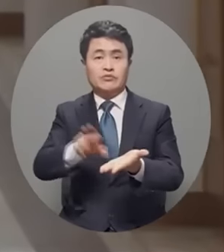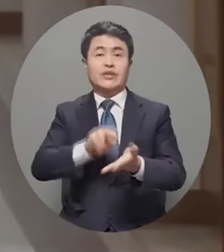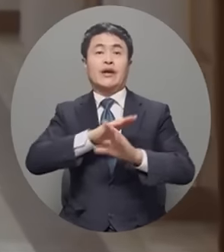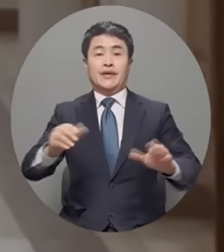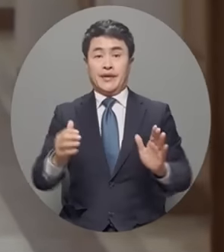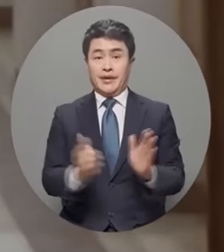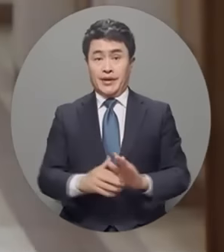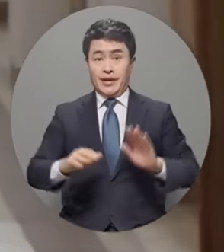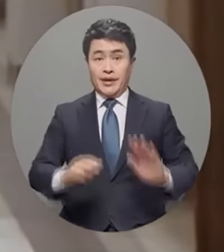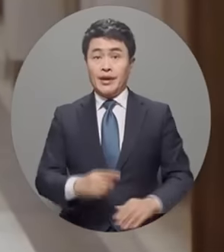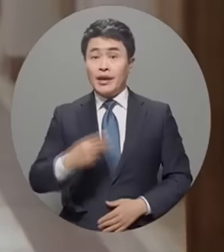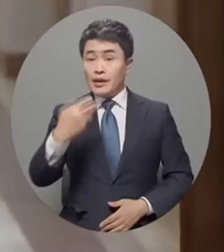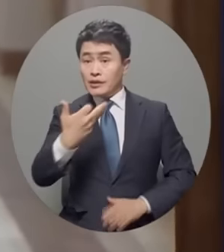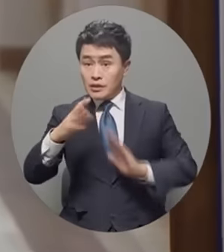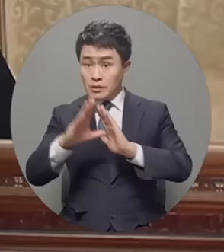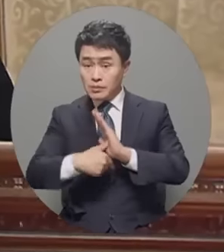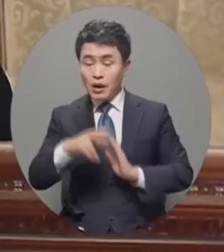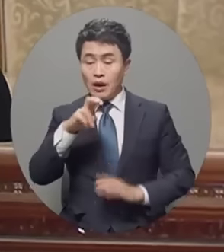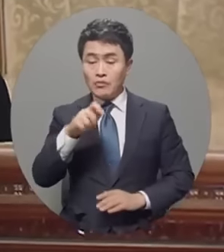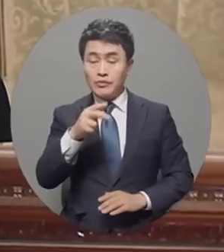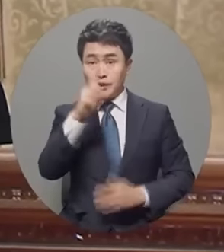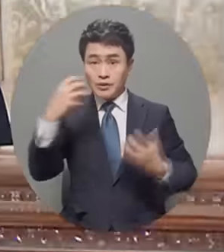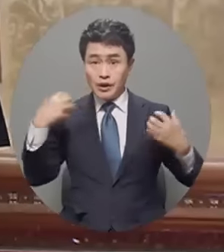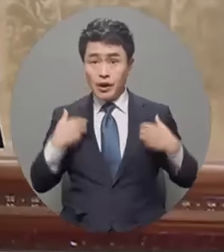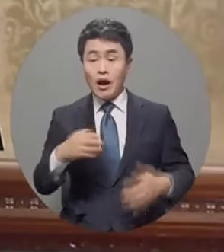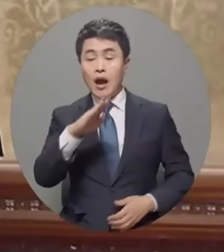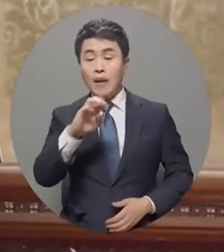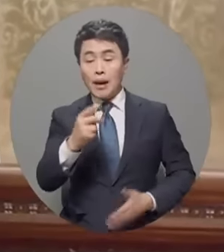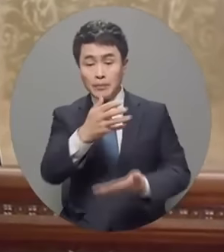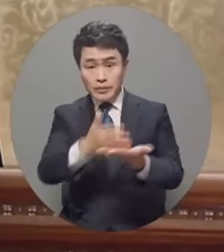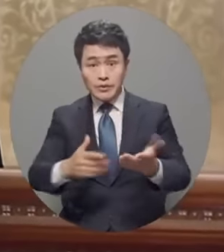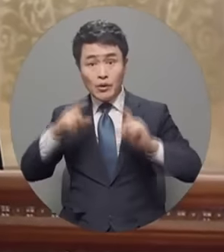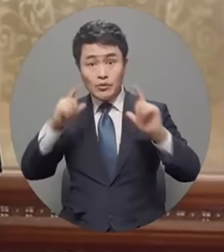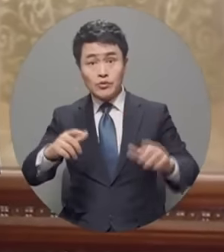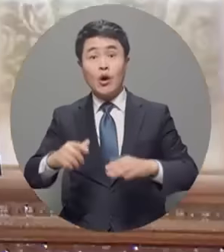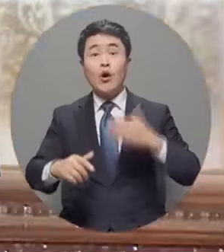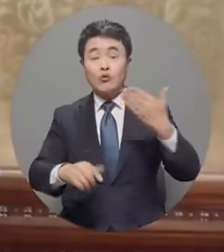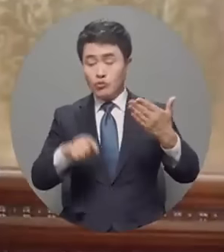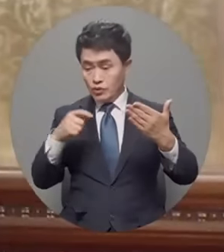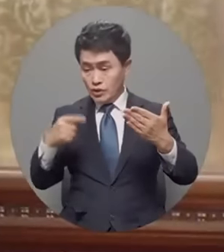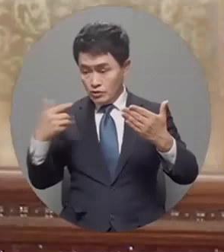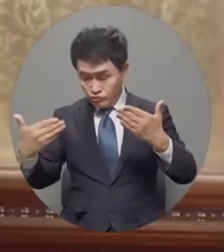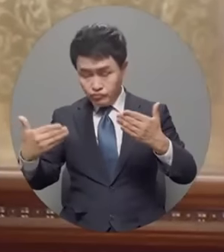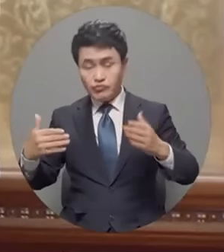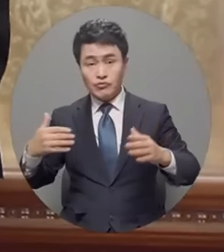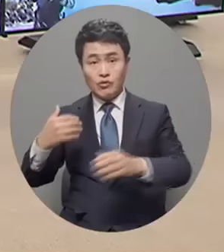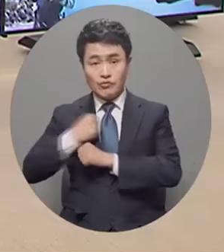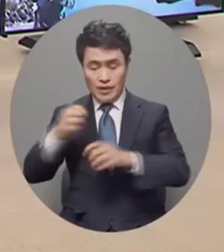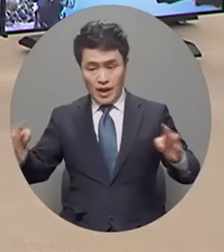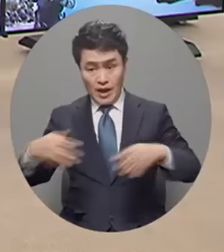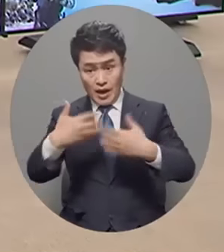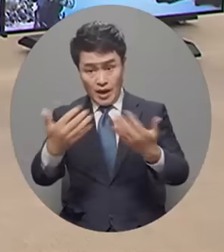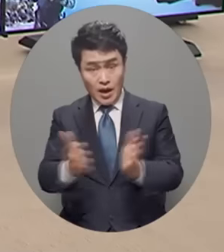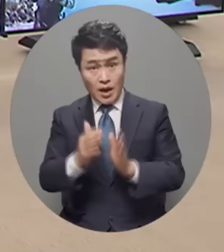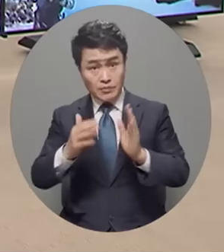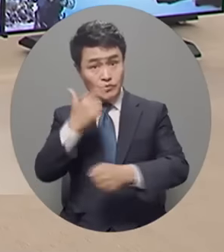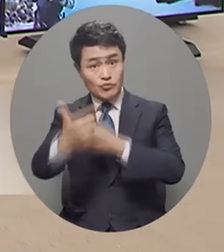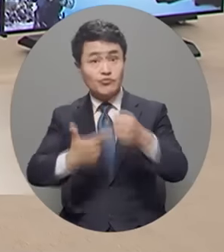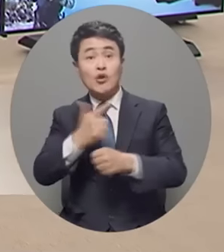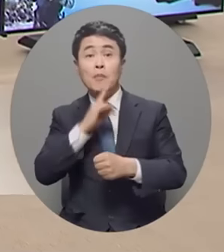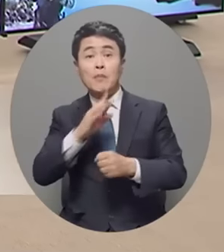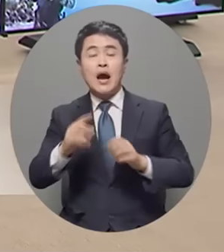2018년 문재인 정부에서 판문점 선언, 9.19 군사합의 이후 철거된 지 6년 만입니다.